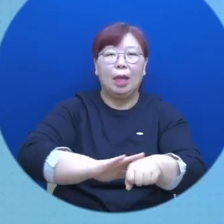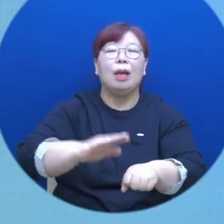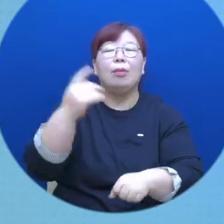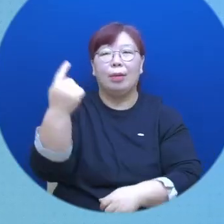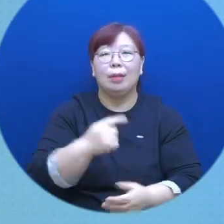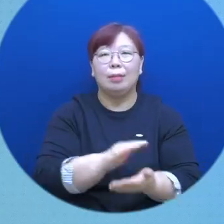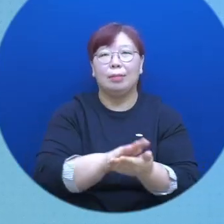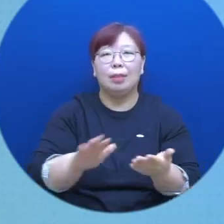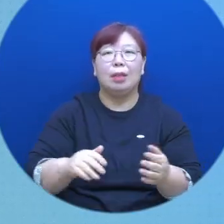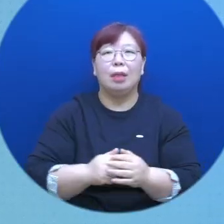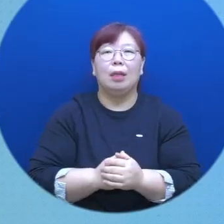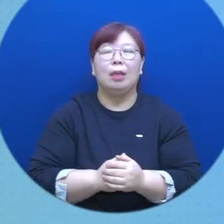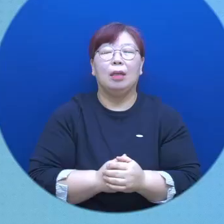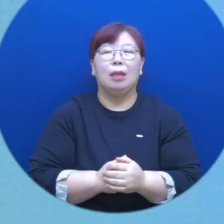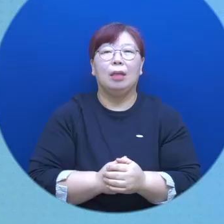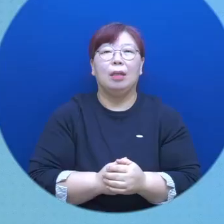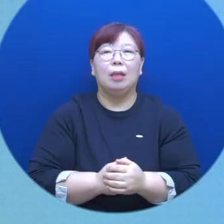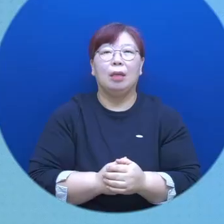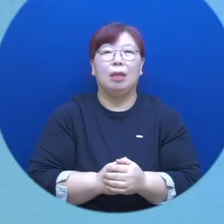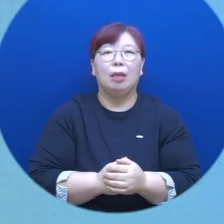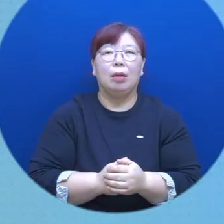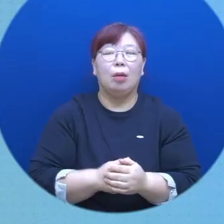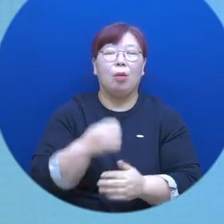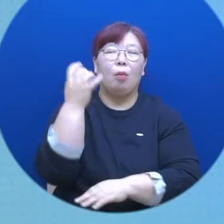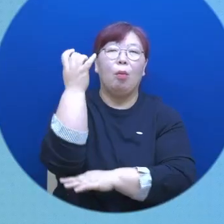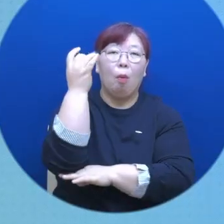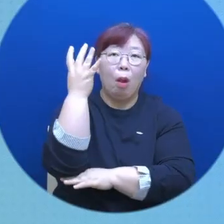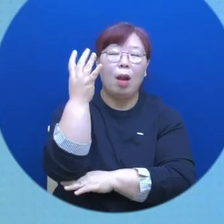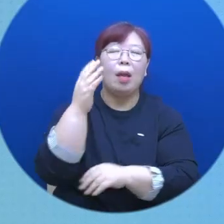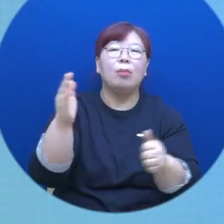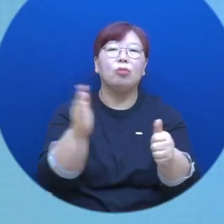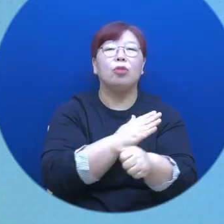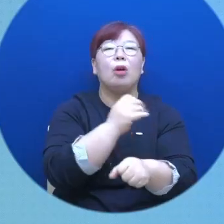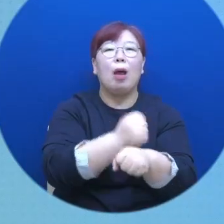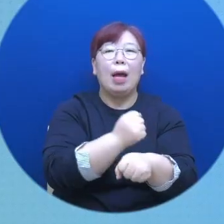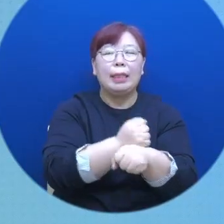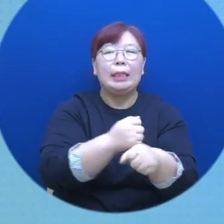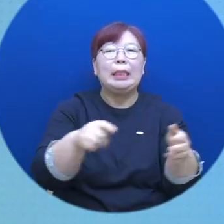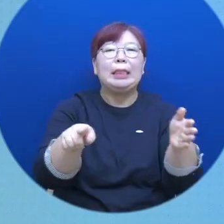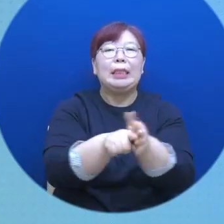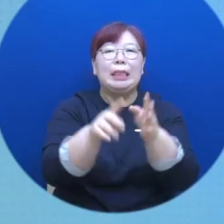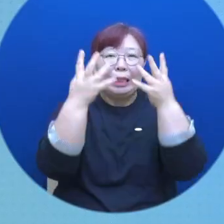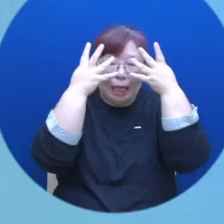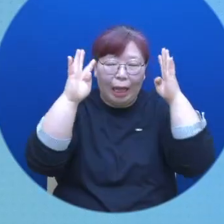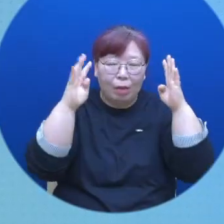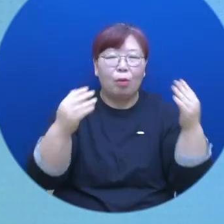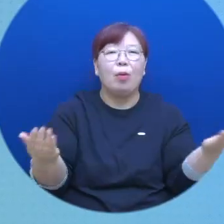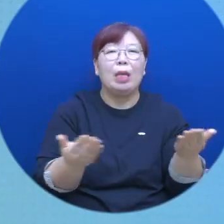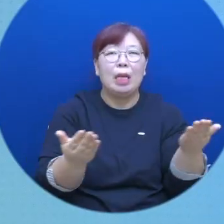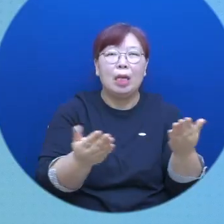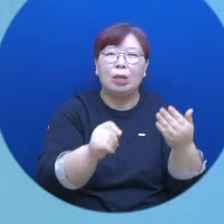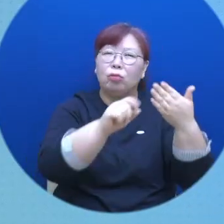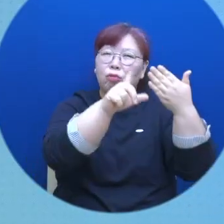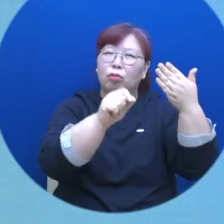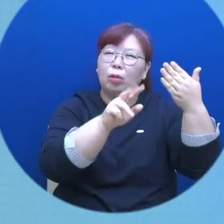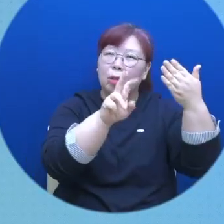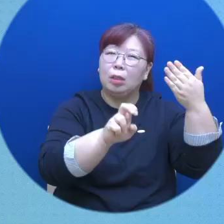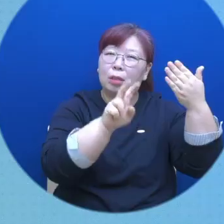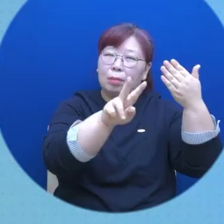이번 사역의 내용은 본래부터 하고 있는 신학교 사역, 9월